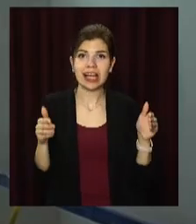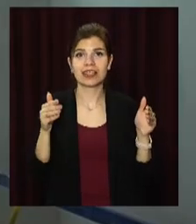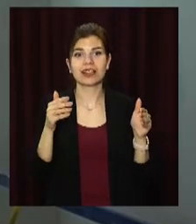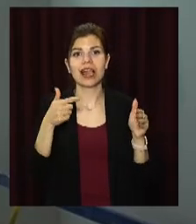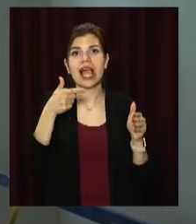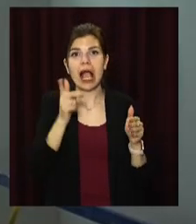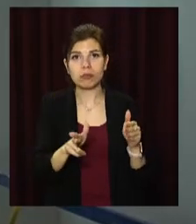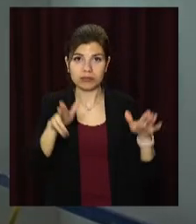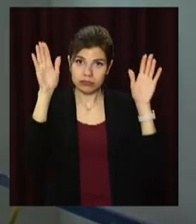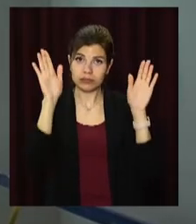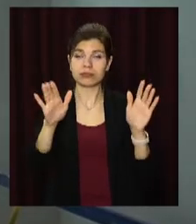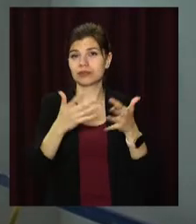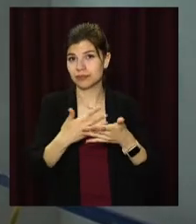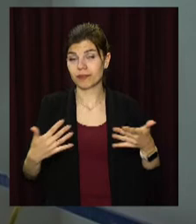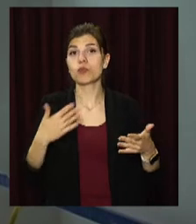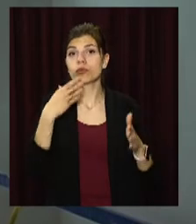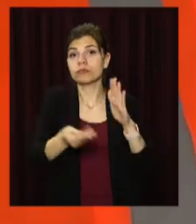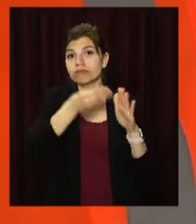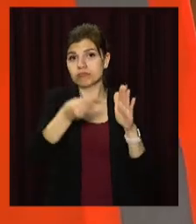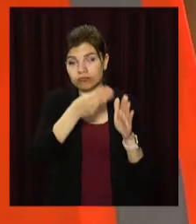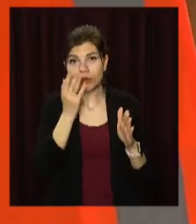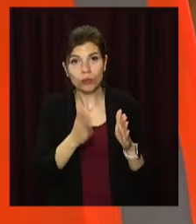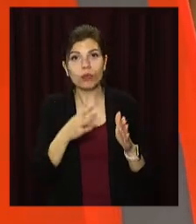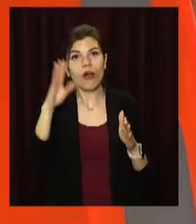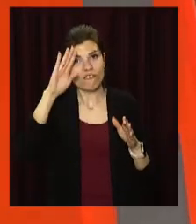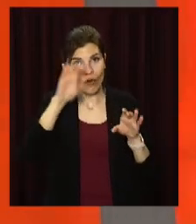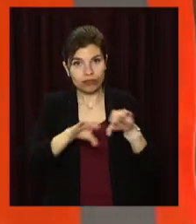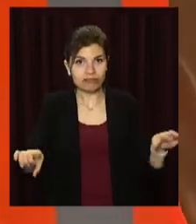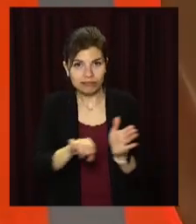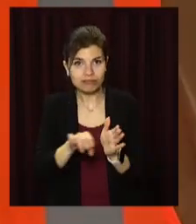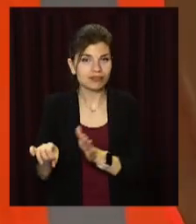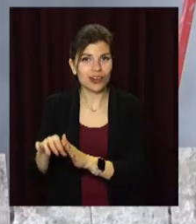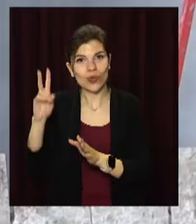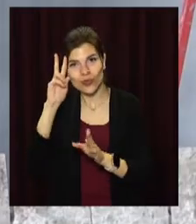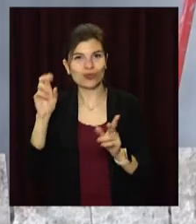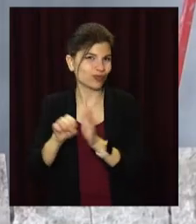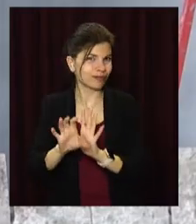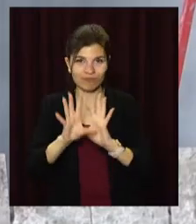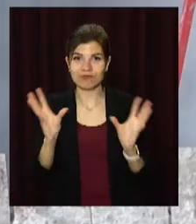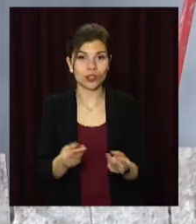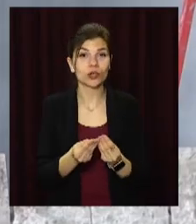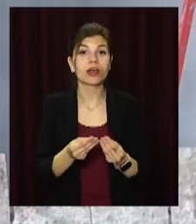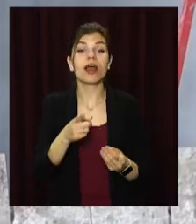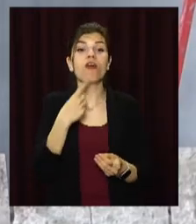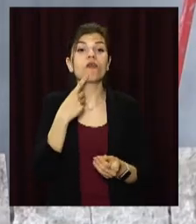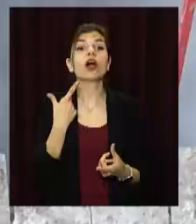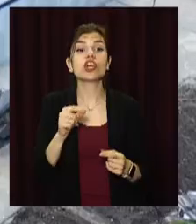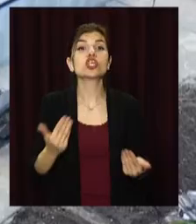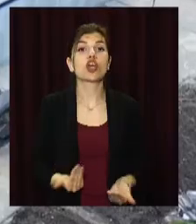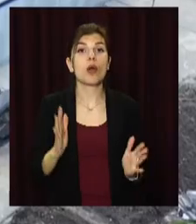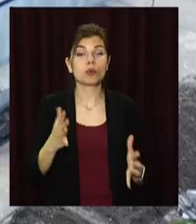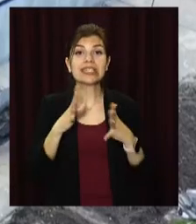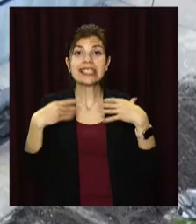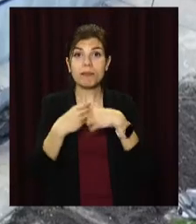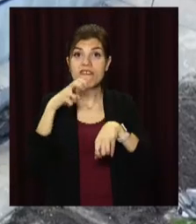обшивають гіпсокартоном. Далі шпаклюватимуть, змонтують сантехніку. Майже завершили роботи і в частині будівлі, де житимуть